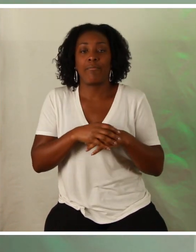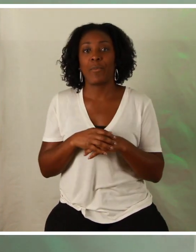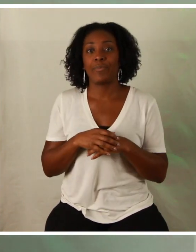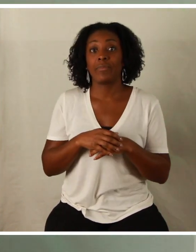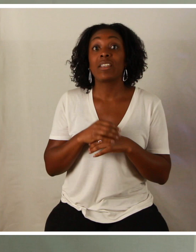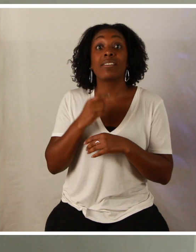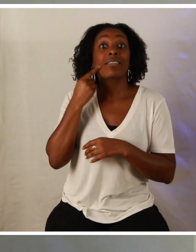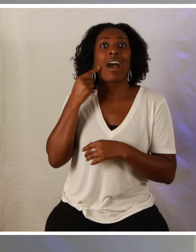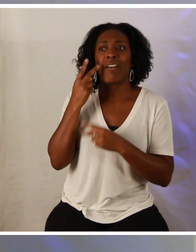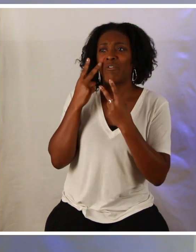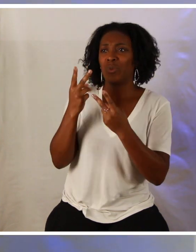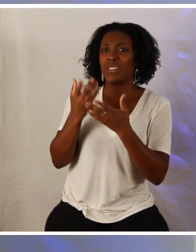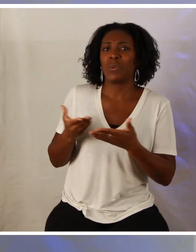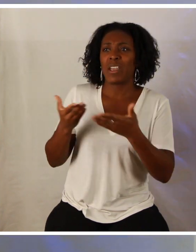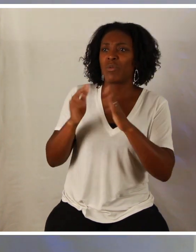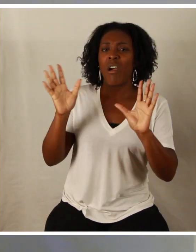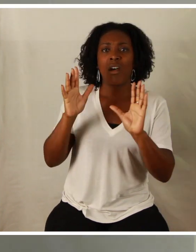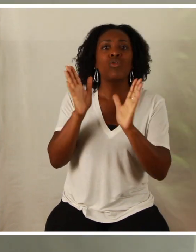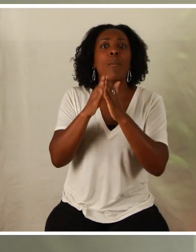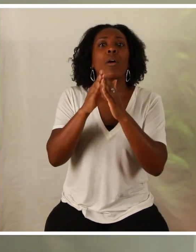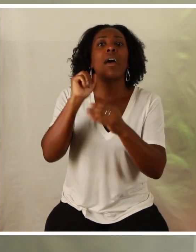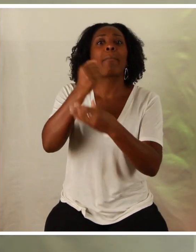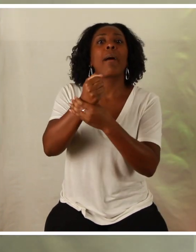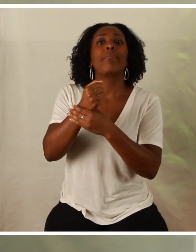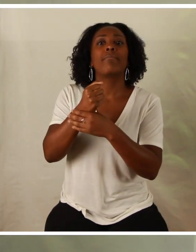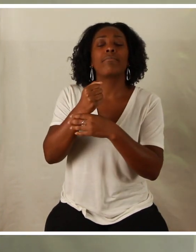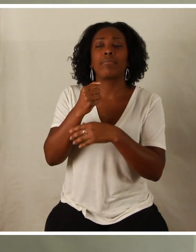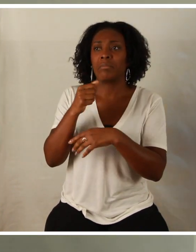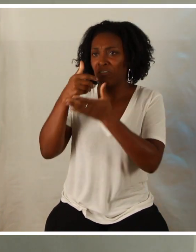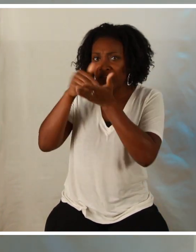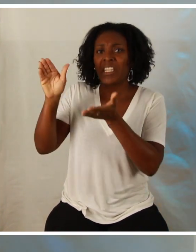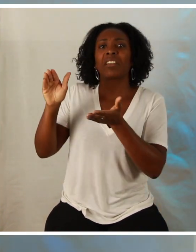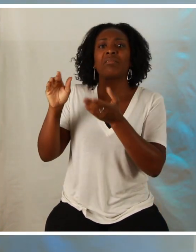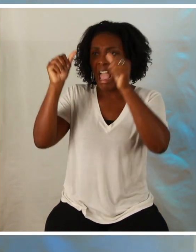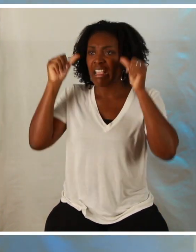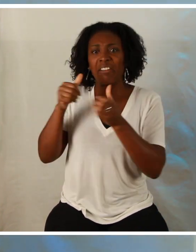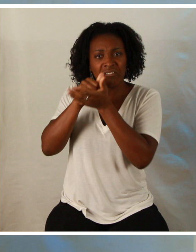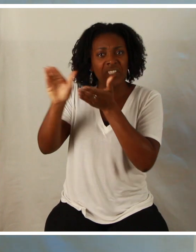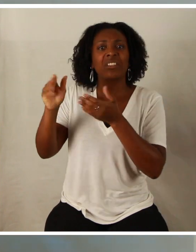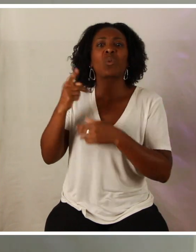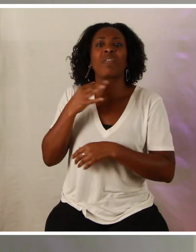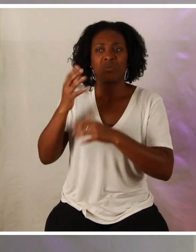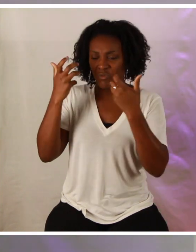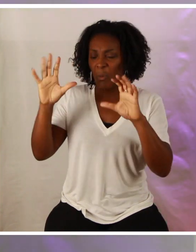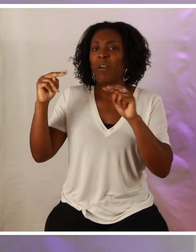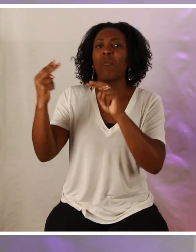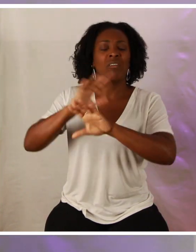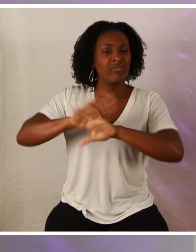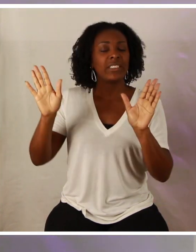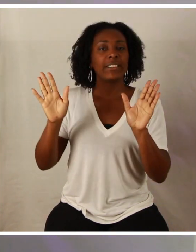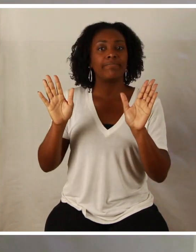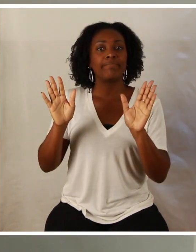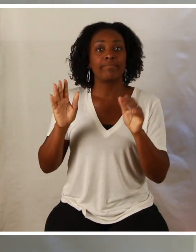les renvoyer du clan familial parce qu'elle ne supportait plus cette situation. Et Abraham, à